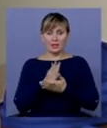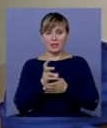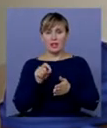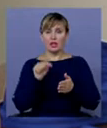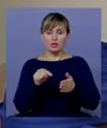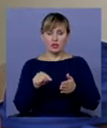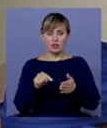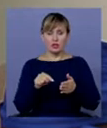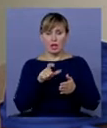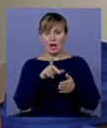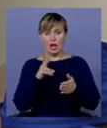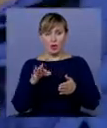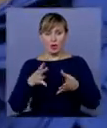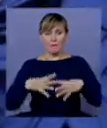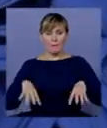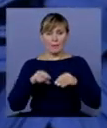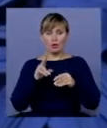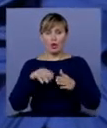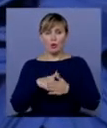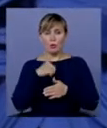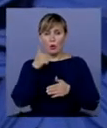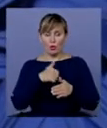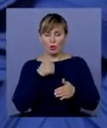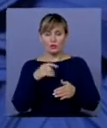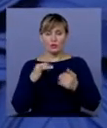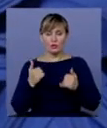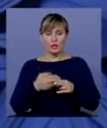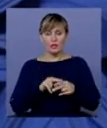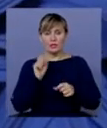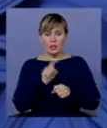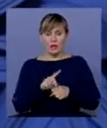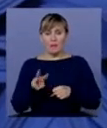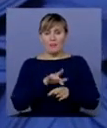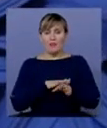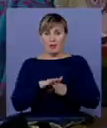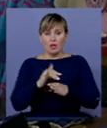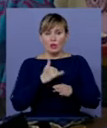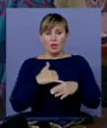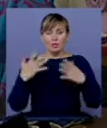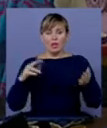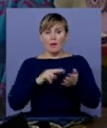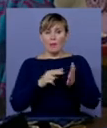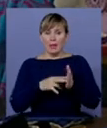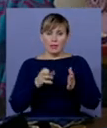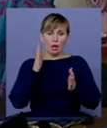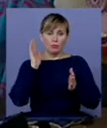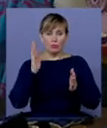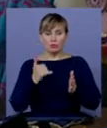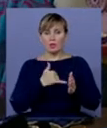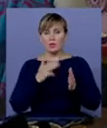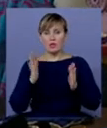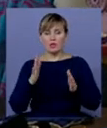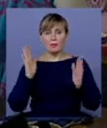1000 эко-мешочков к Новому году. Сейчас этот заказ мы выполняем. У нас большие планы на будущее, у нас